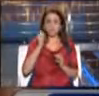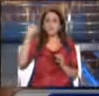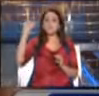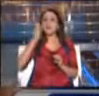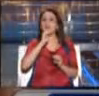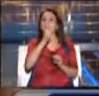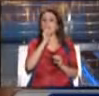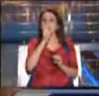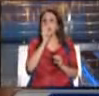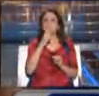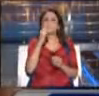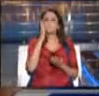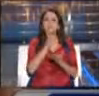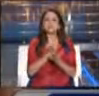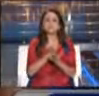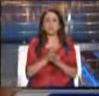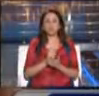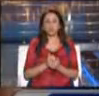ومساق الاعلام ومساقيه الاعلام.